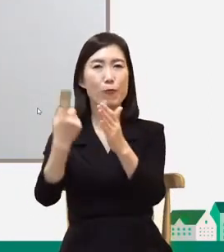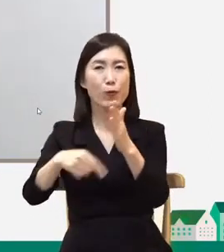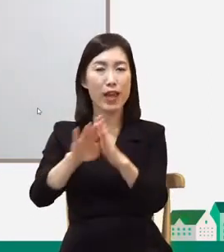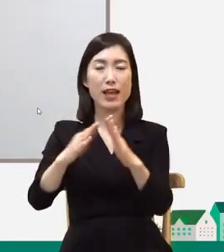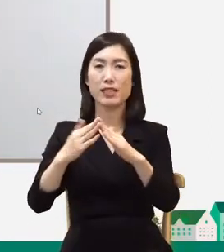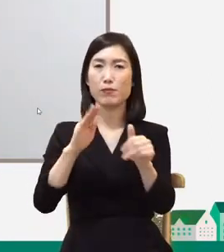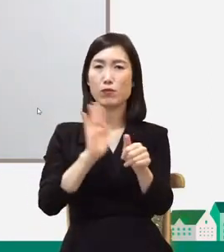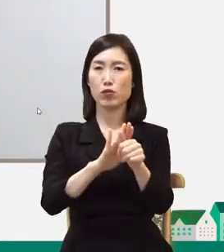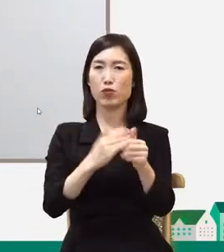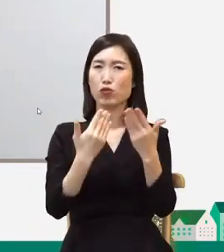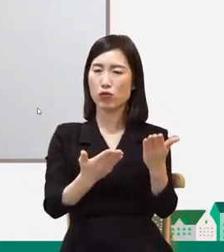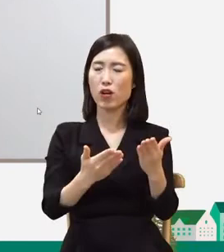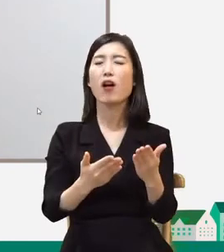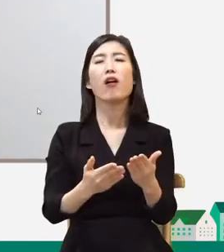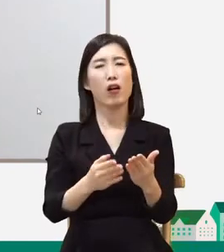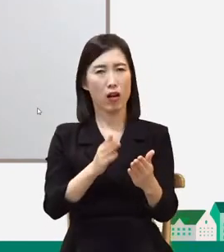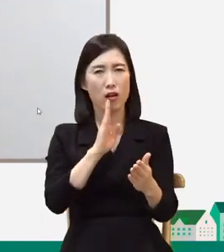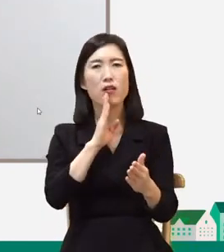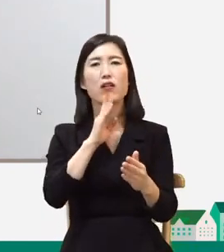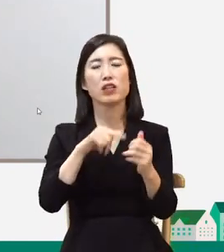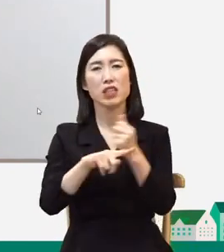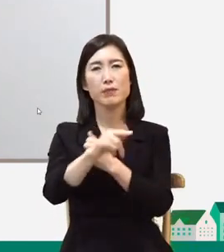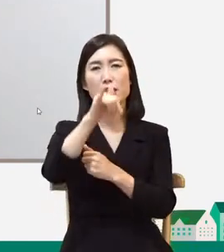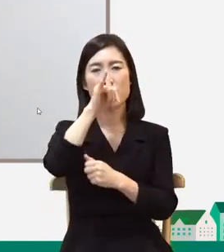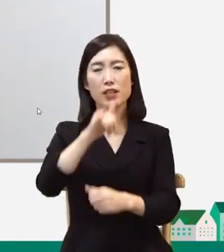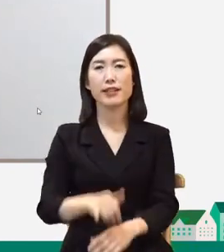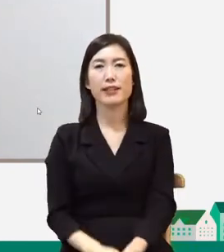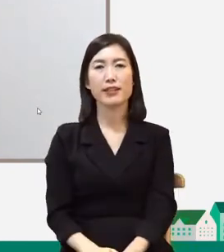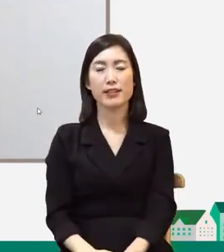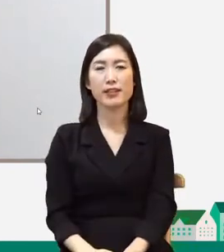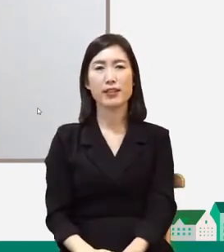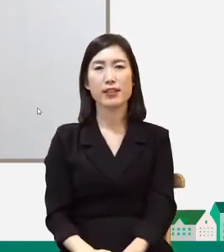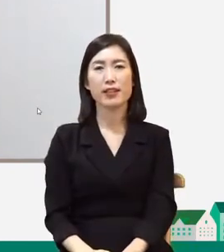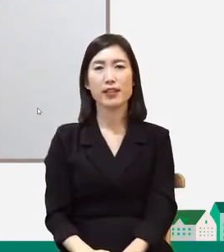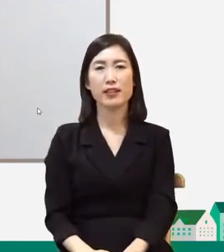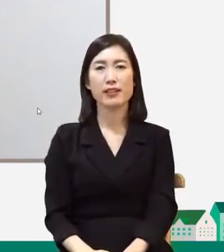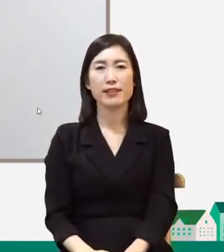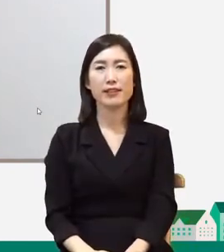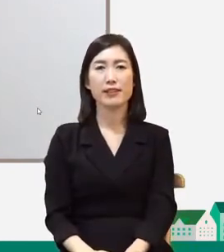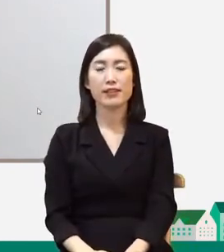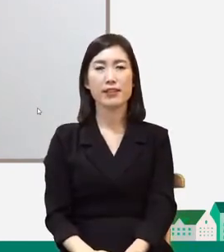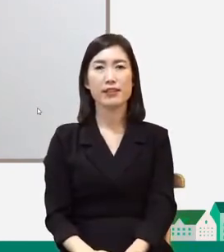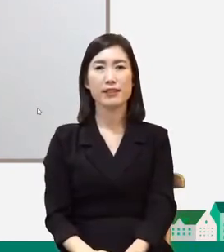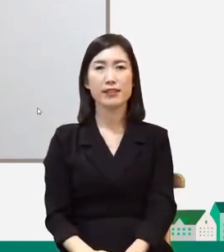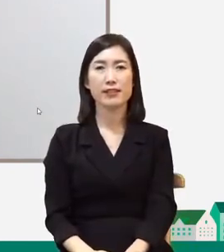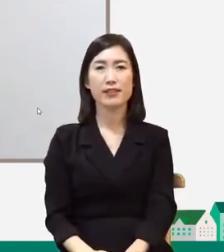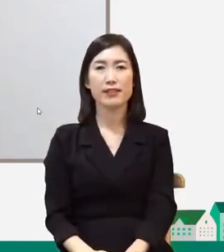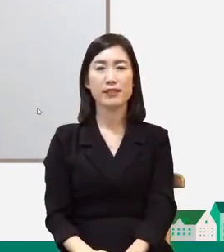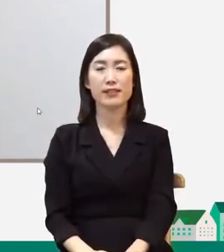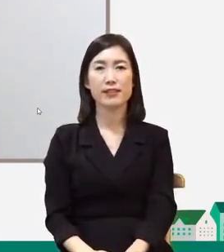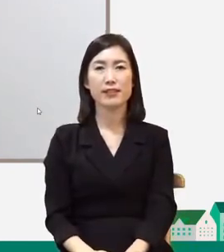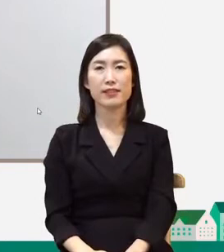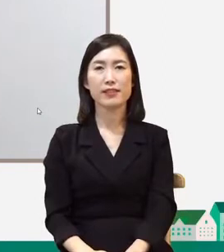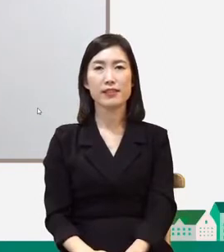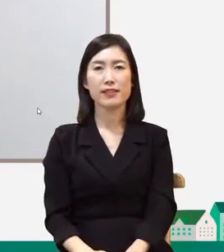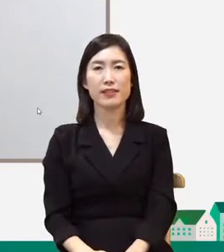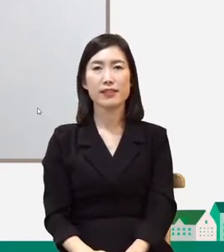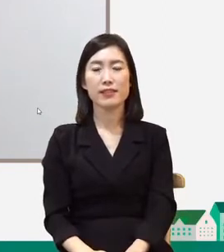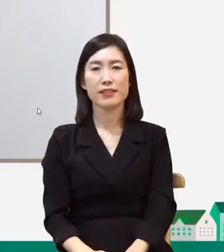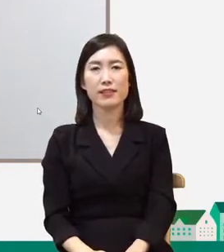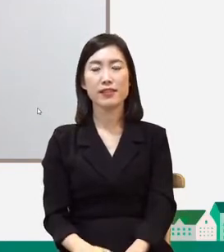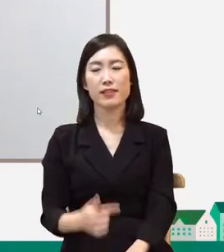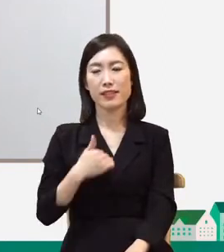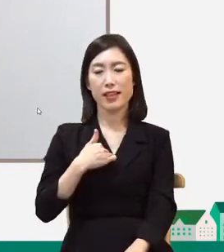참 의미 있는 제 삶의 의미를 크게 차지하고 있는 그런 영역인 것 같습니다.